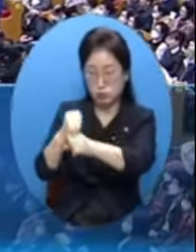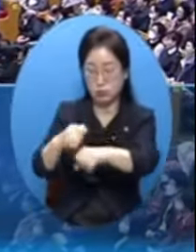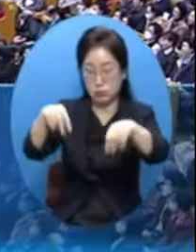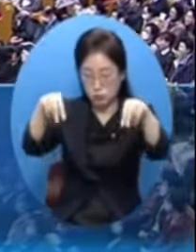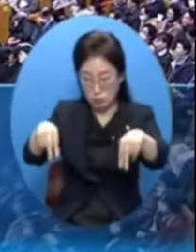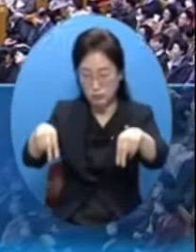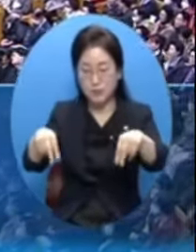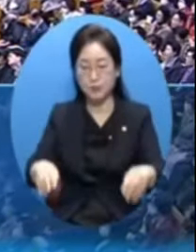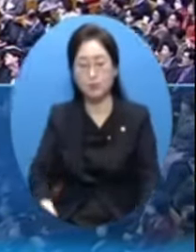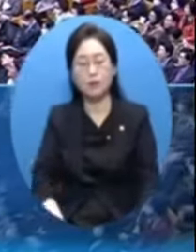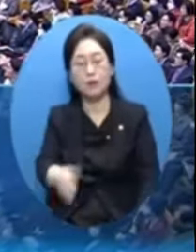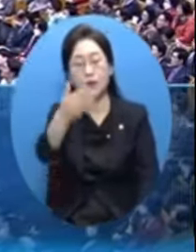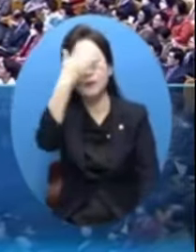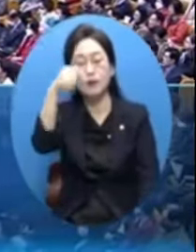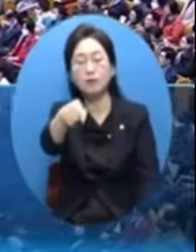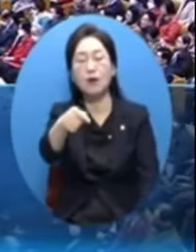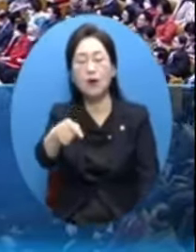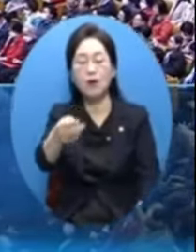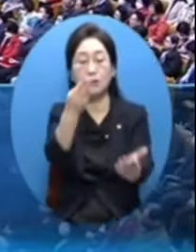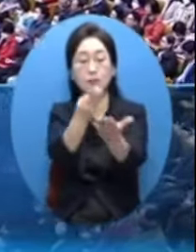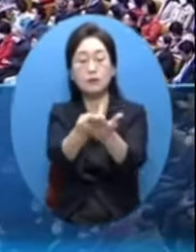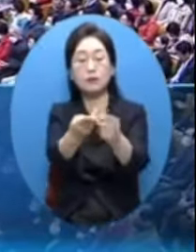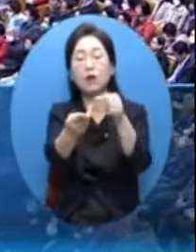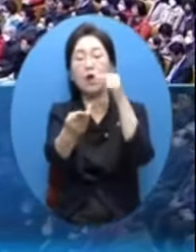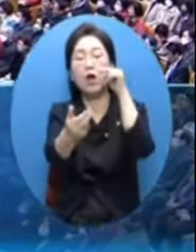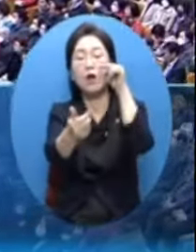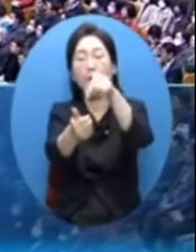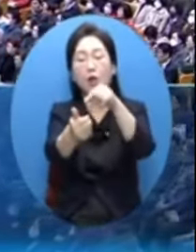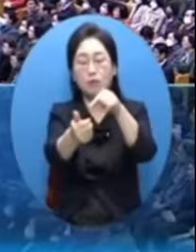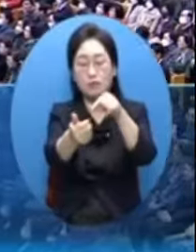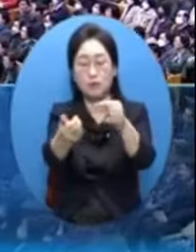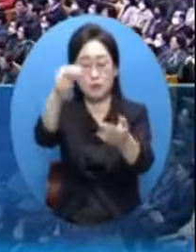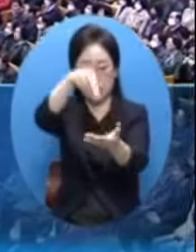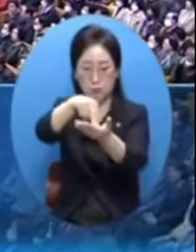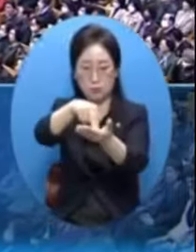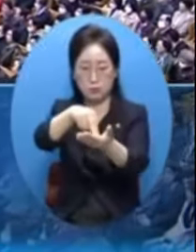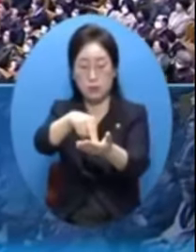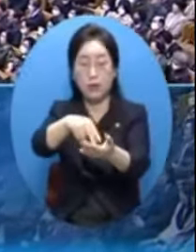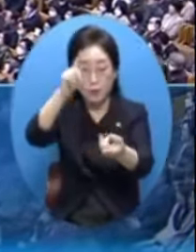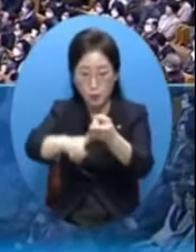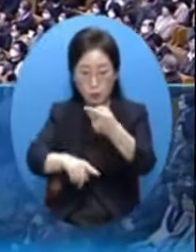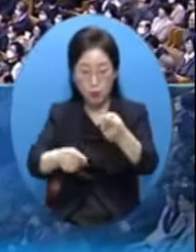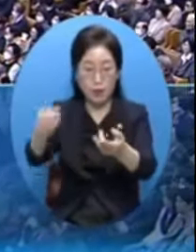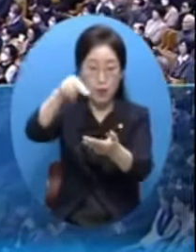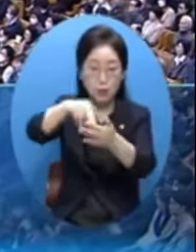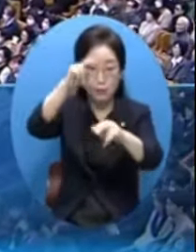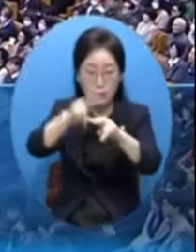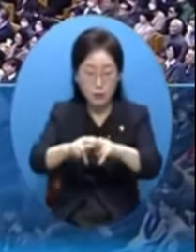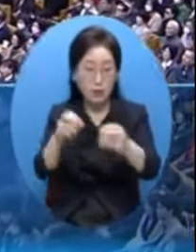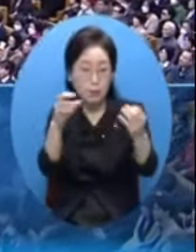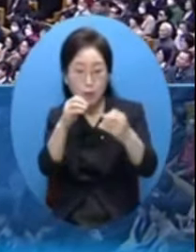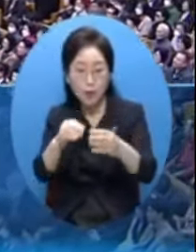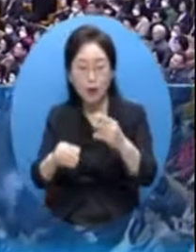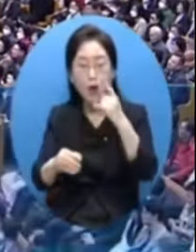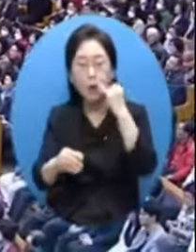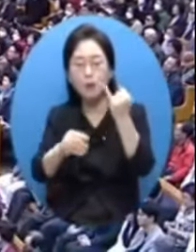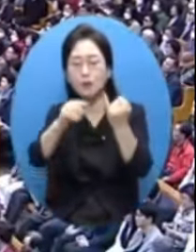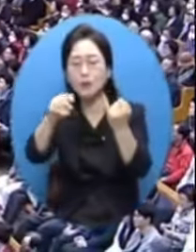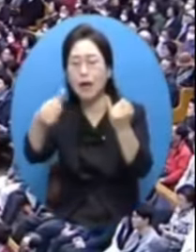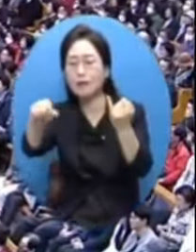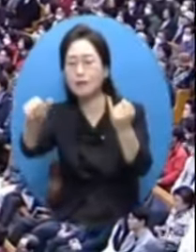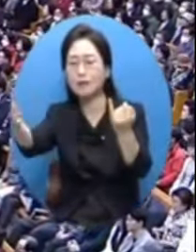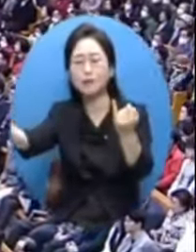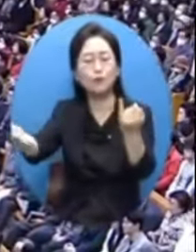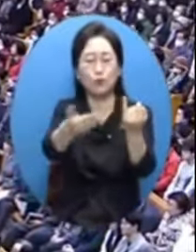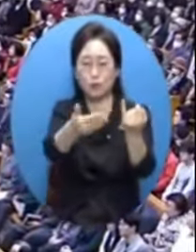내게 말하노니 일어나라 하심에 죽었던 자가 일어나 앉고 말도 하거늘 예수께서 그를 어머니에게 주시니.